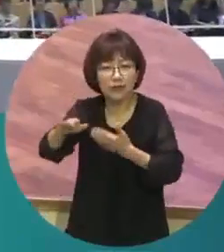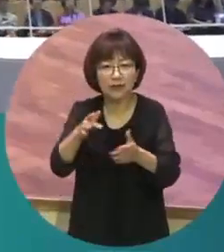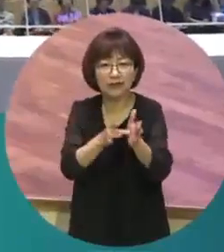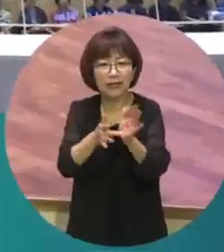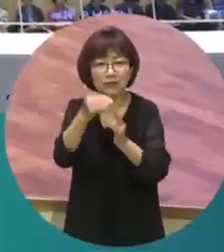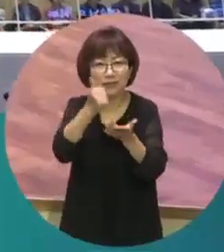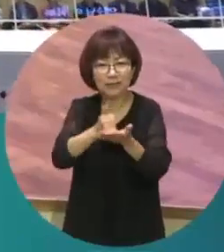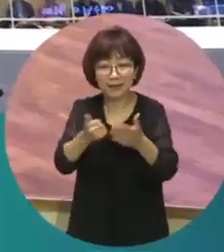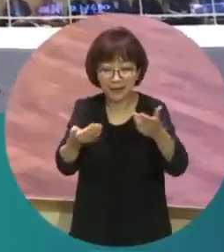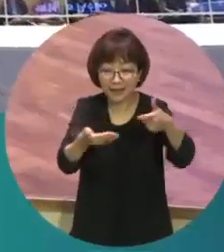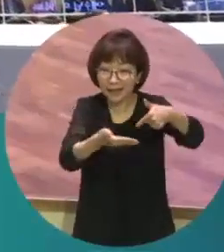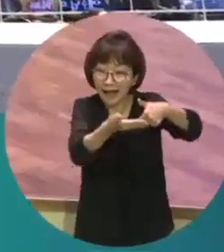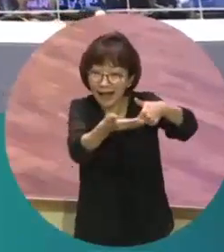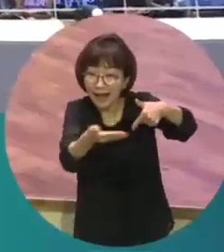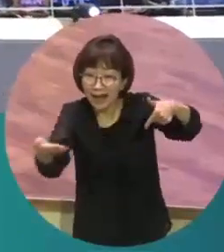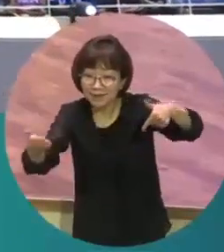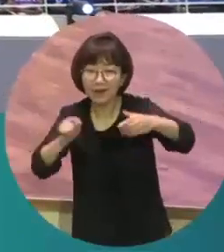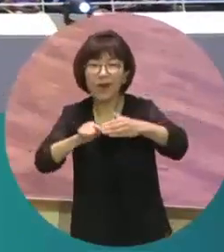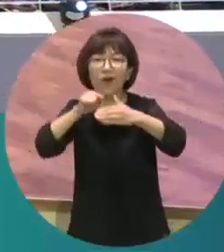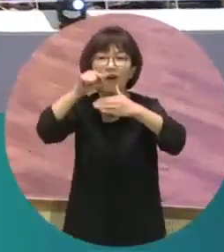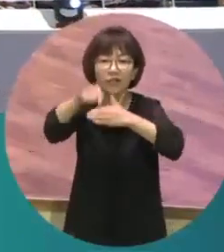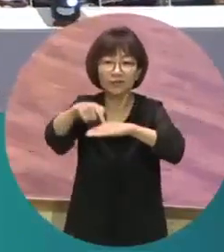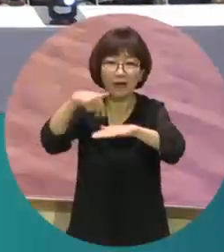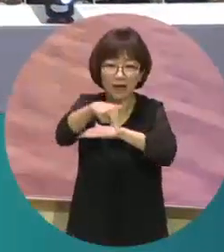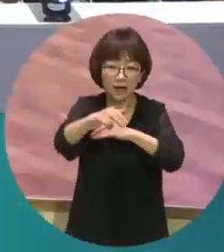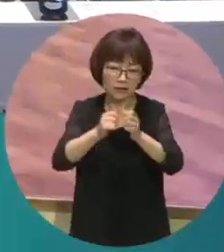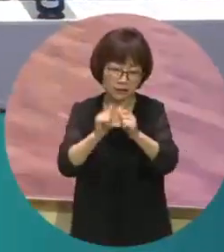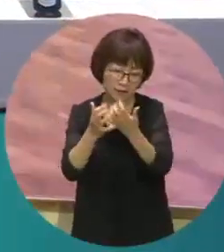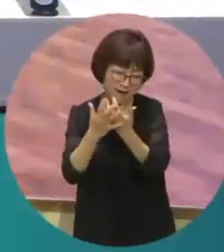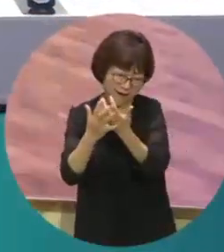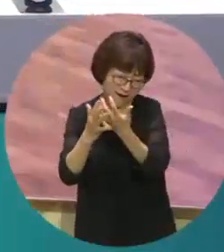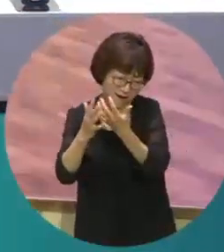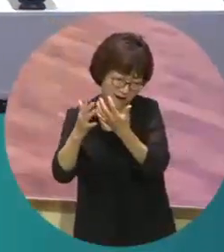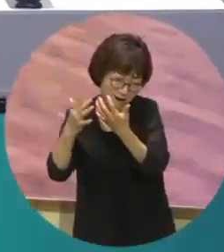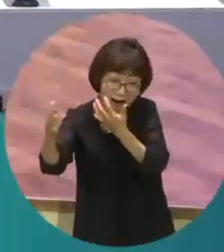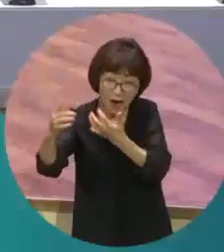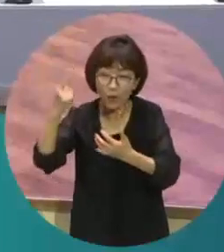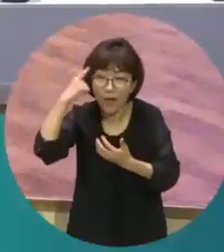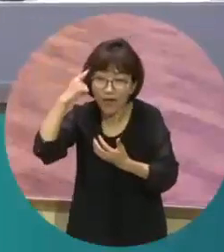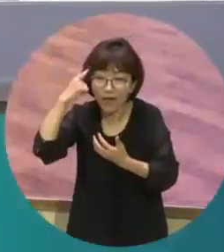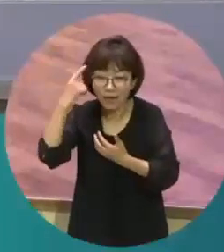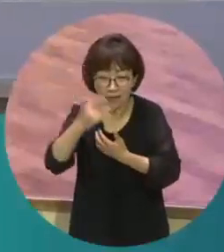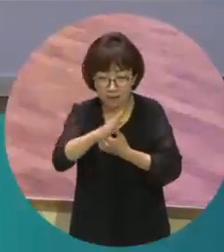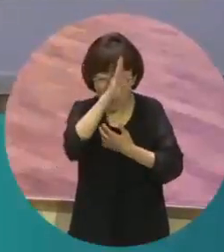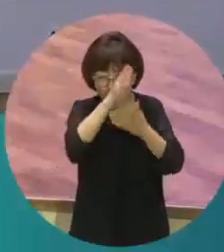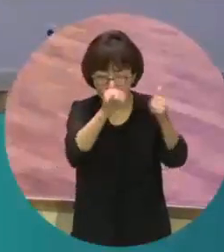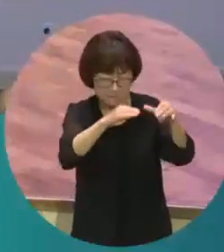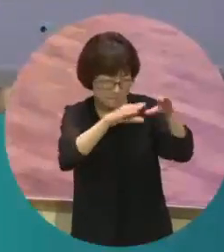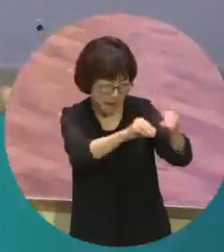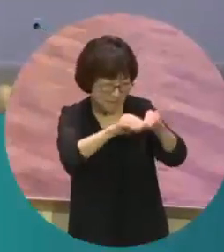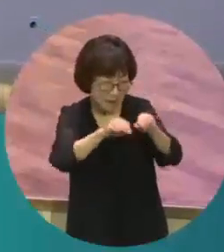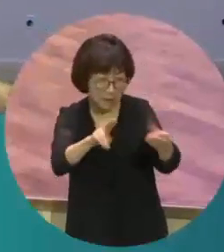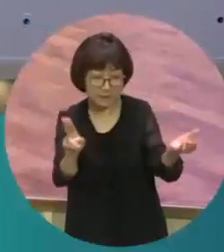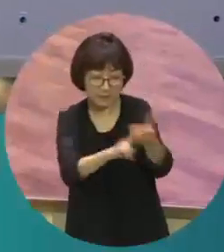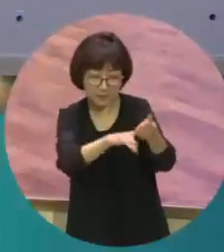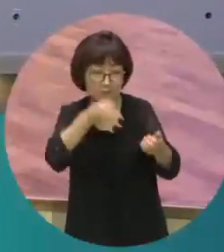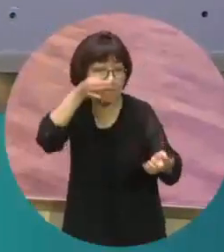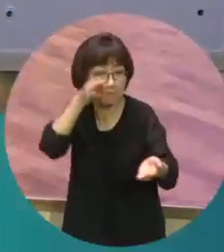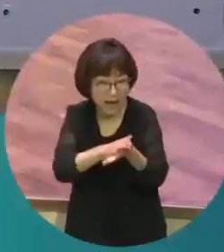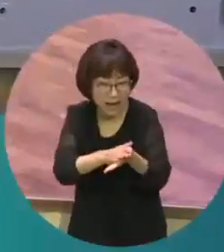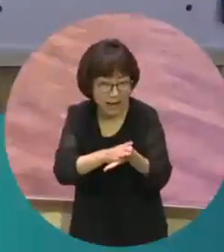디베라의 갈릴리 바다 건너편으로 가시매 큰 무리가 따르니 이는 병자들에게 행하시는 표적을 보아서